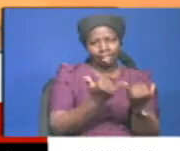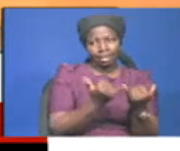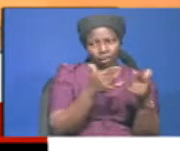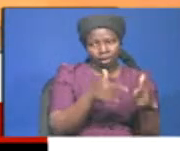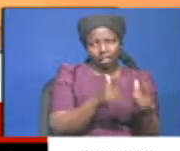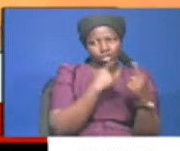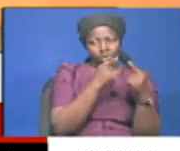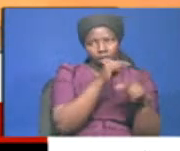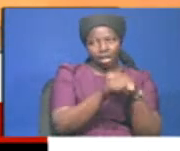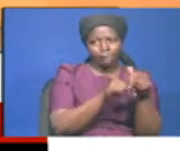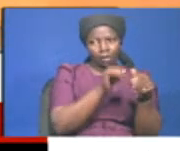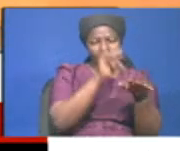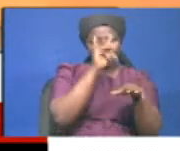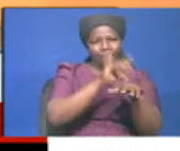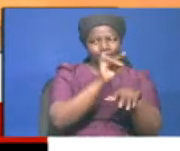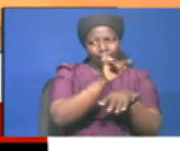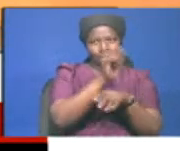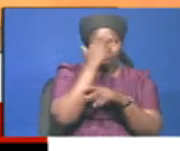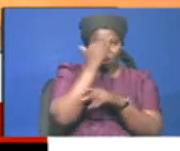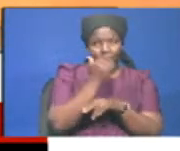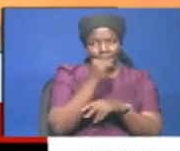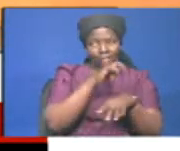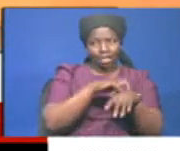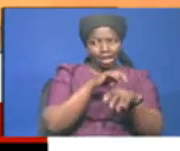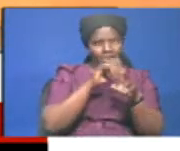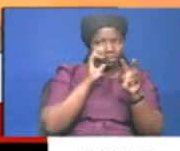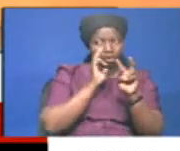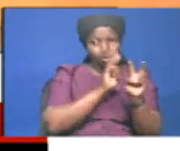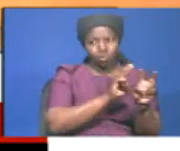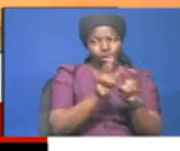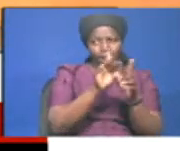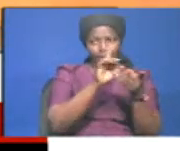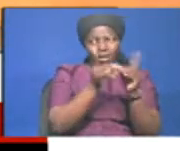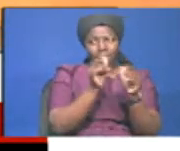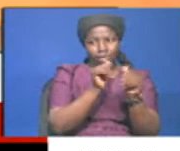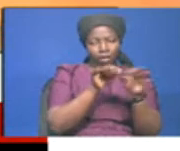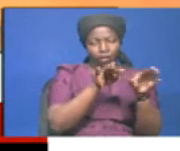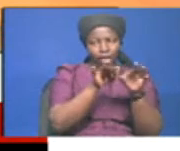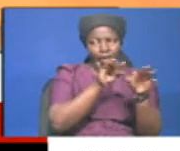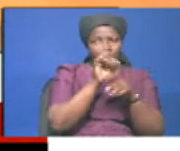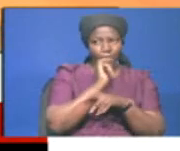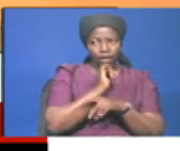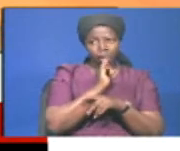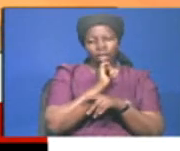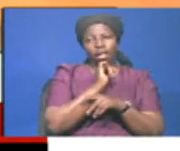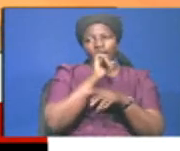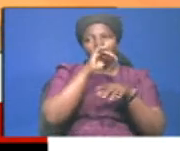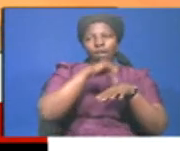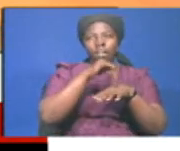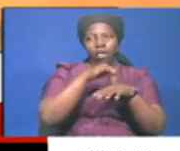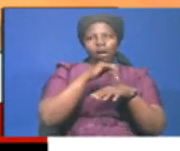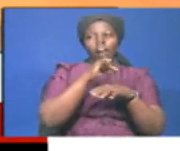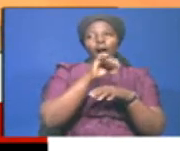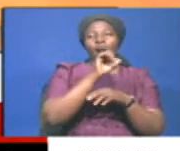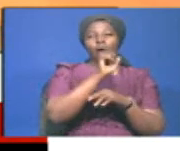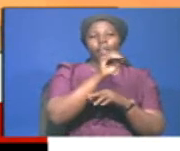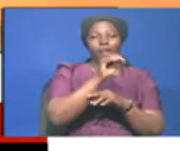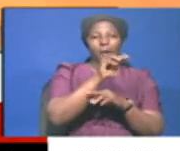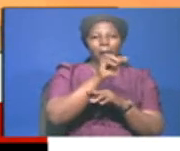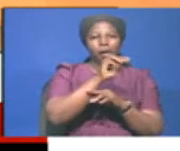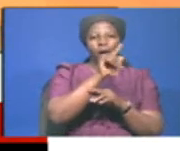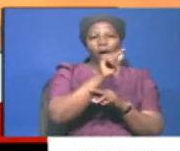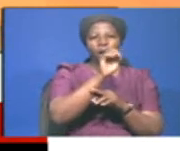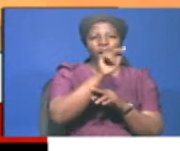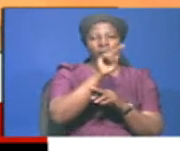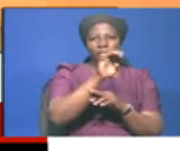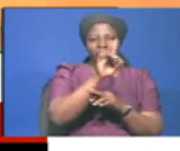athari ya hayo, manake unapoangalia takwimu ambazo umetueleza kuhusiana na tani milioni 50 kila mwaka. Kumaanisha